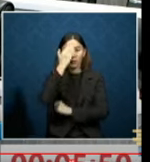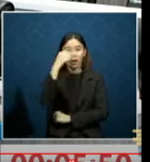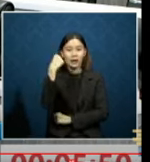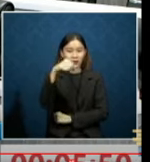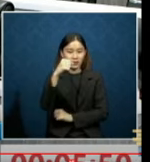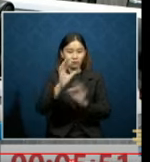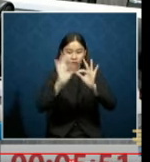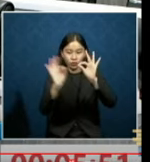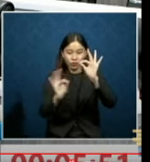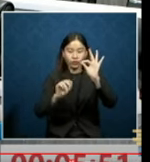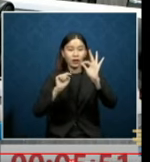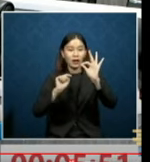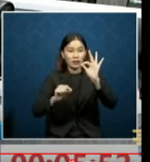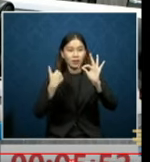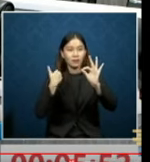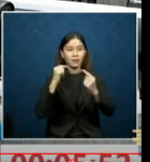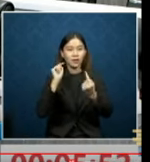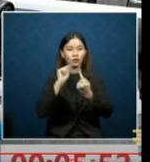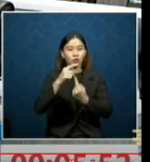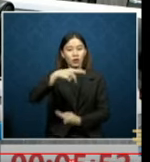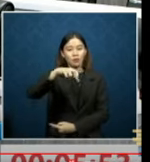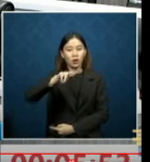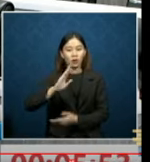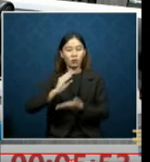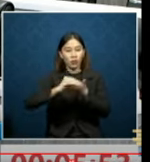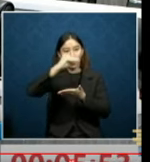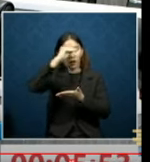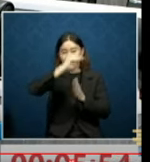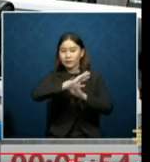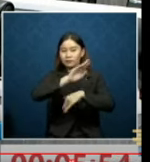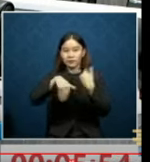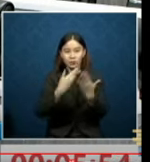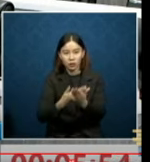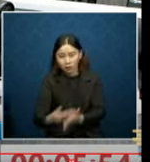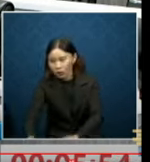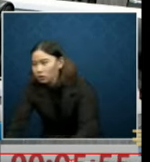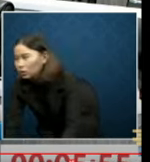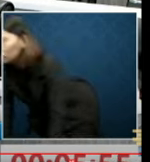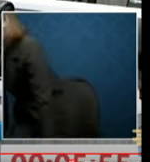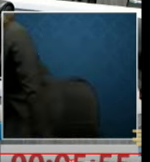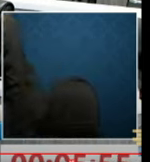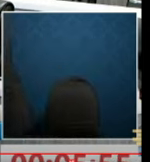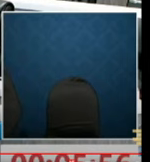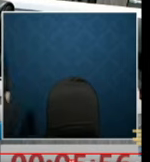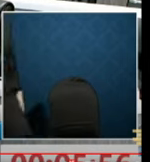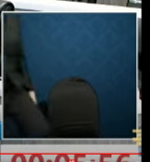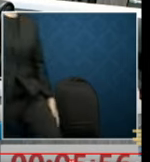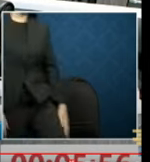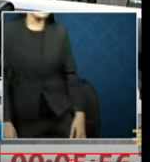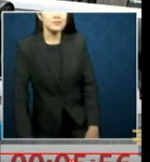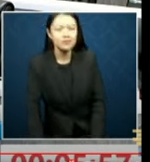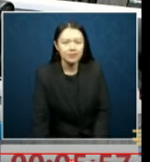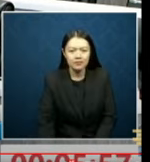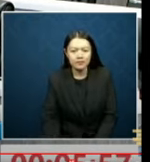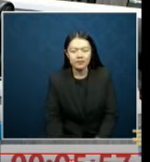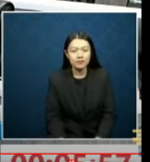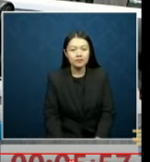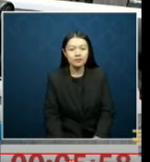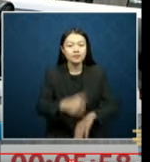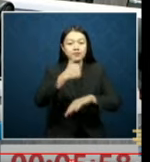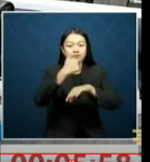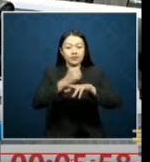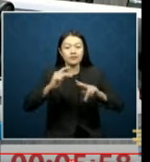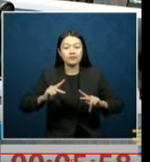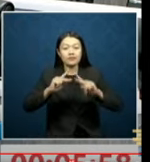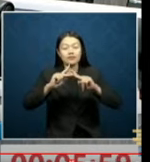เนี่ยจะปรากฏอยู่ในพระราชบัญญัติการศึกษาทั้งหมดก็ขอถามรัฐมนตรีการกระทรวงศึกษาว่า